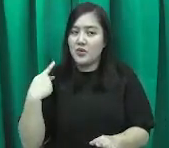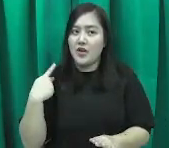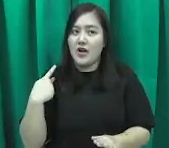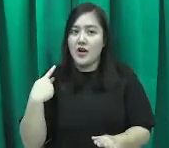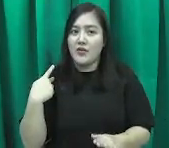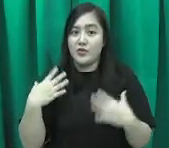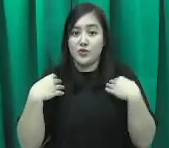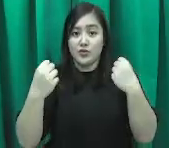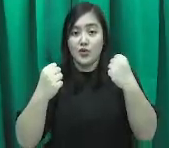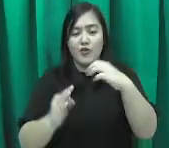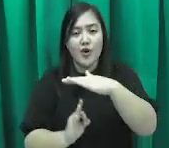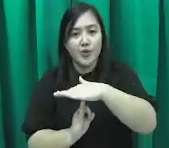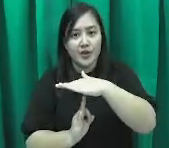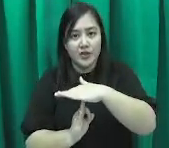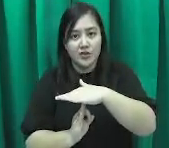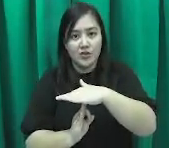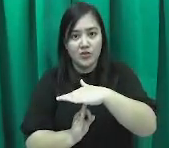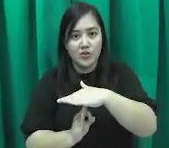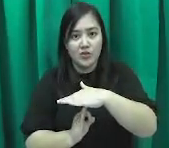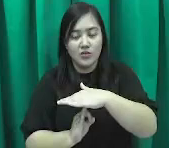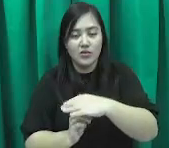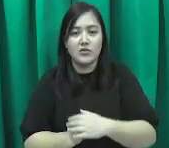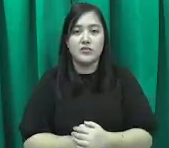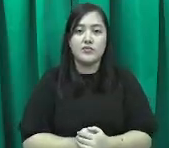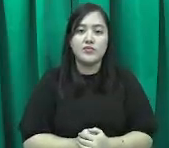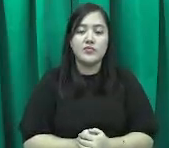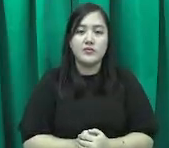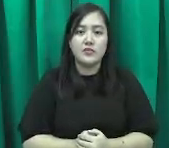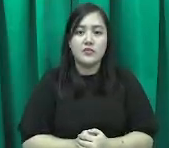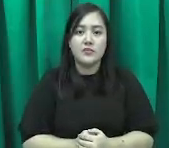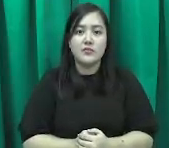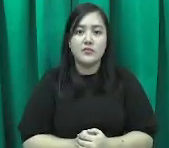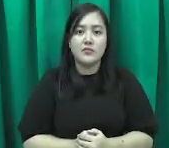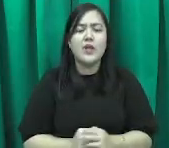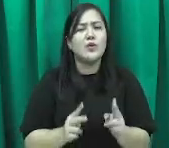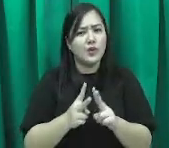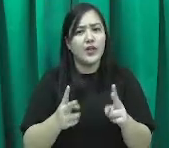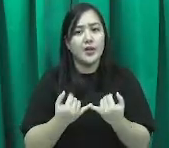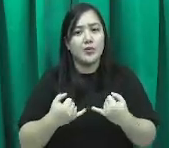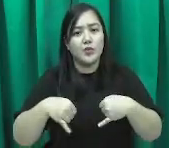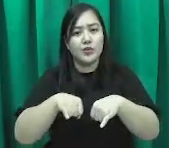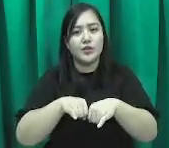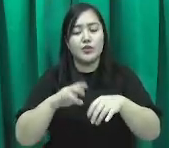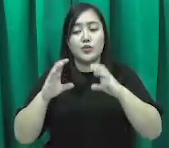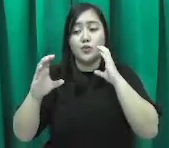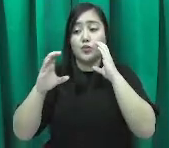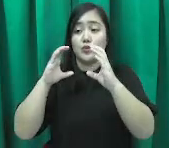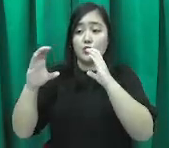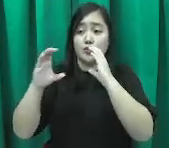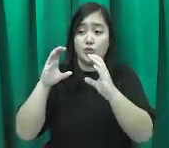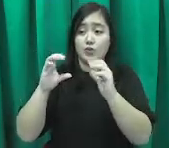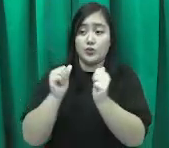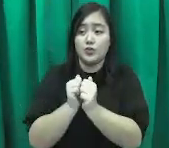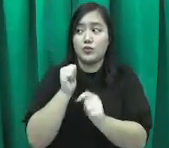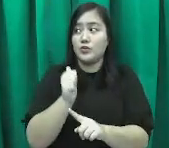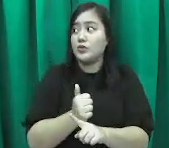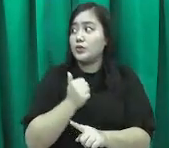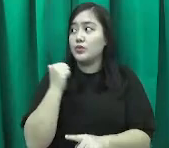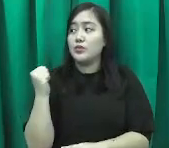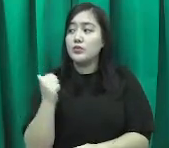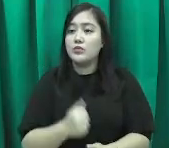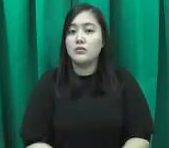yung communication ng isa't isa. Kaya the do's and the don'ts. Totoo yan. Yung mga young couples,